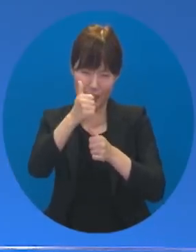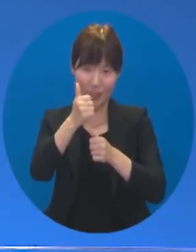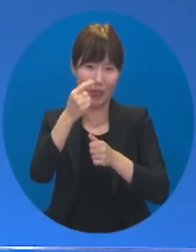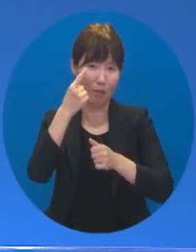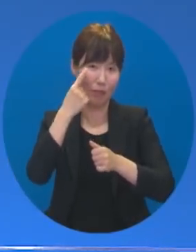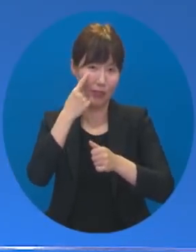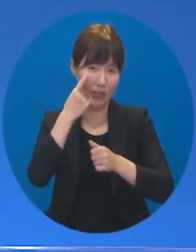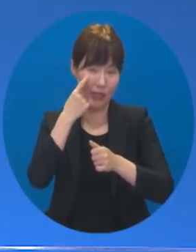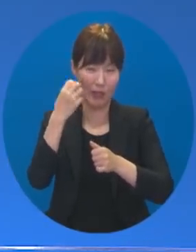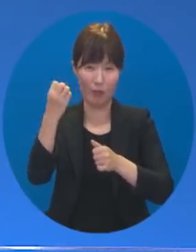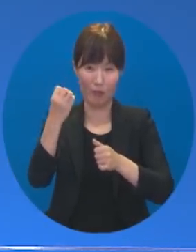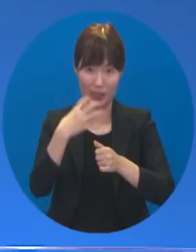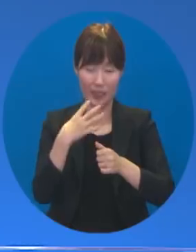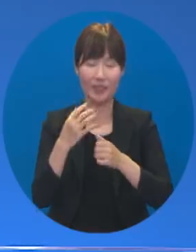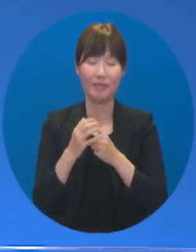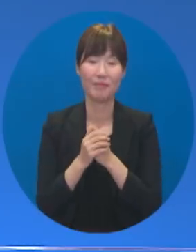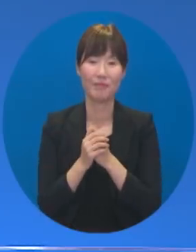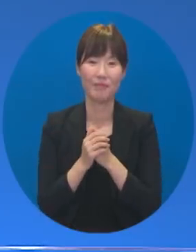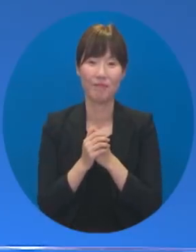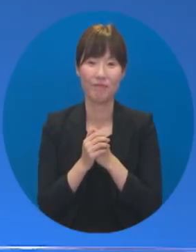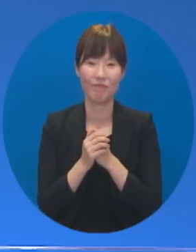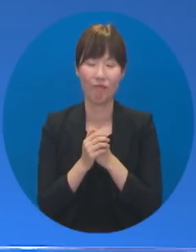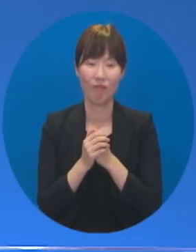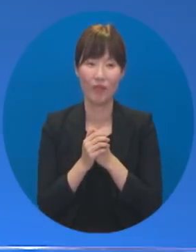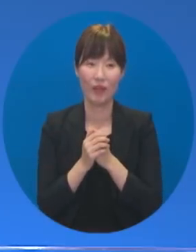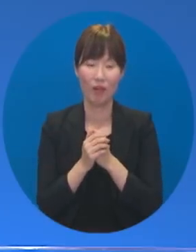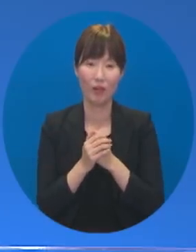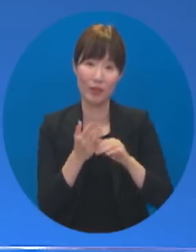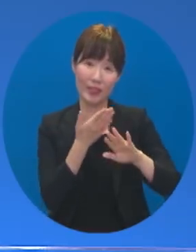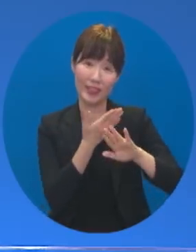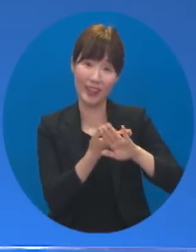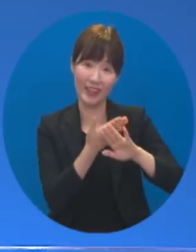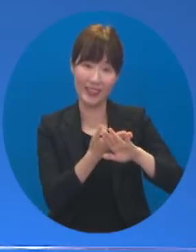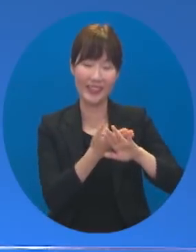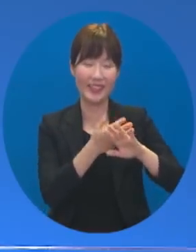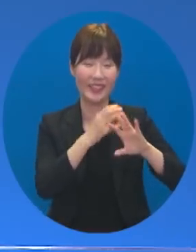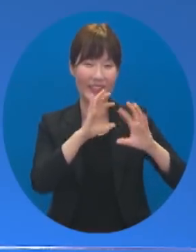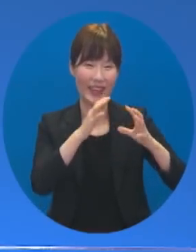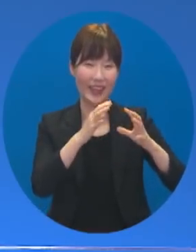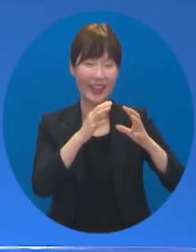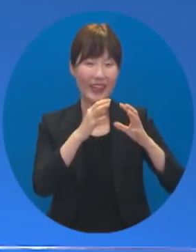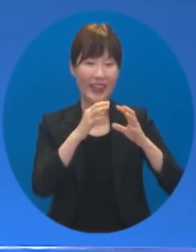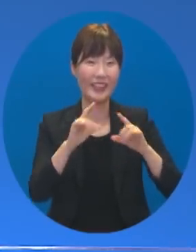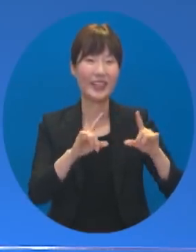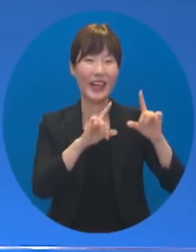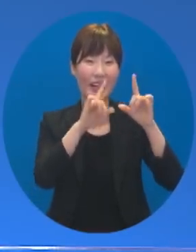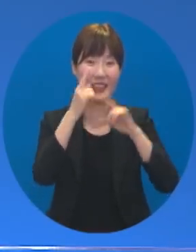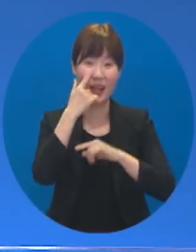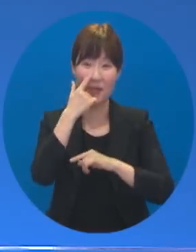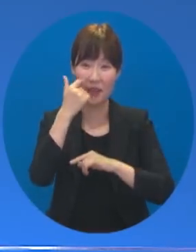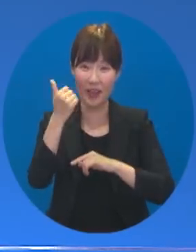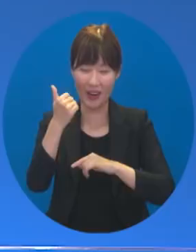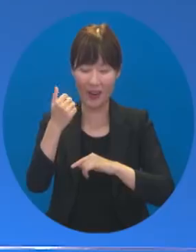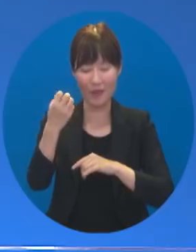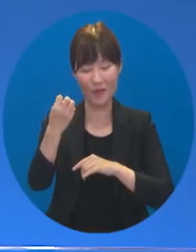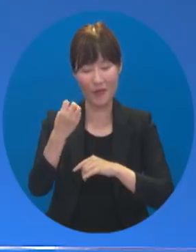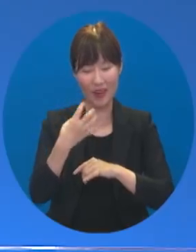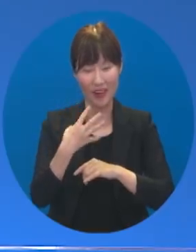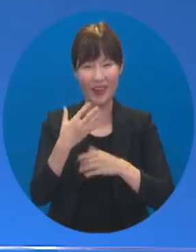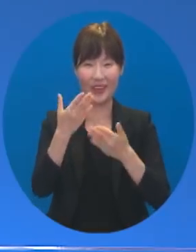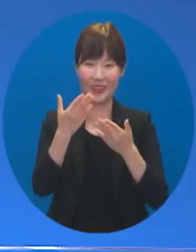저에게는 외국에 사는 아빠라고 하더라고요. 참 어떻게 이런 마음을